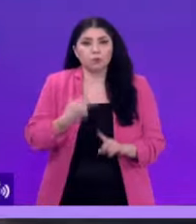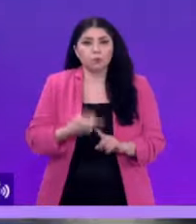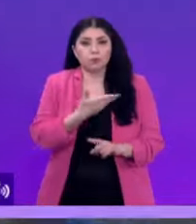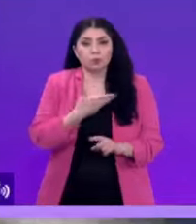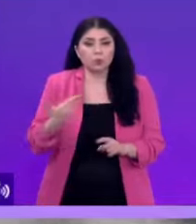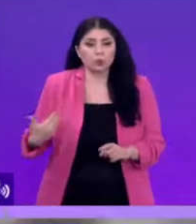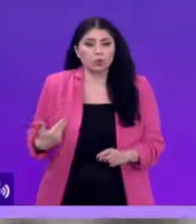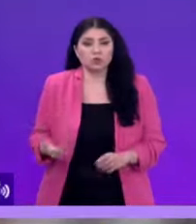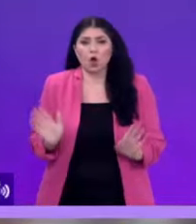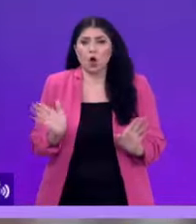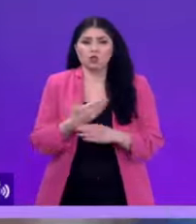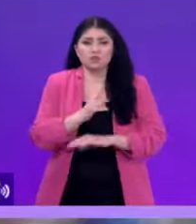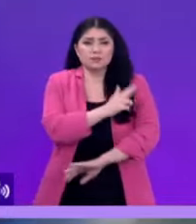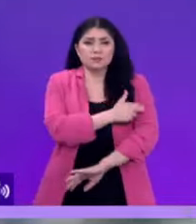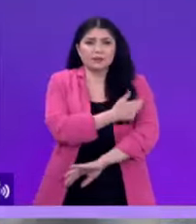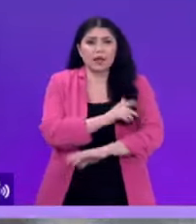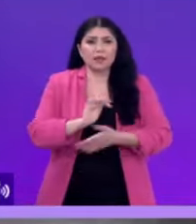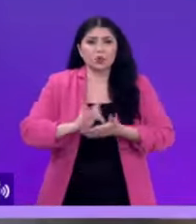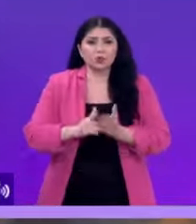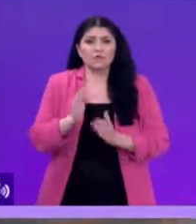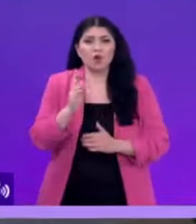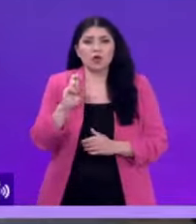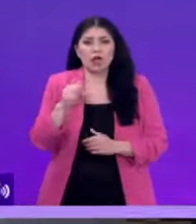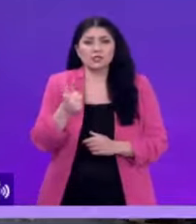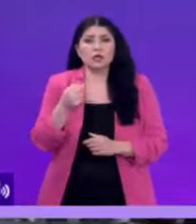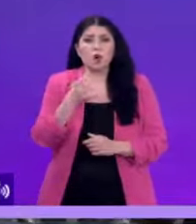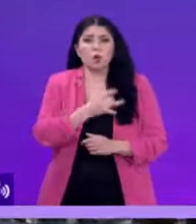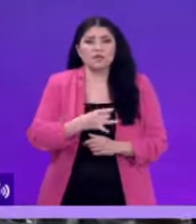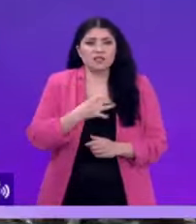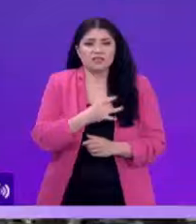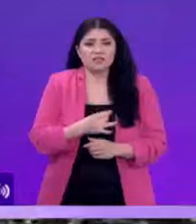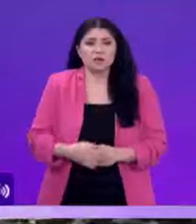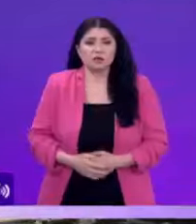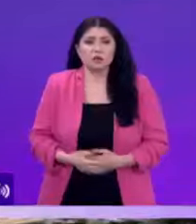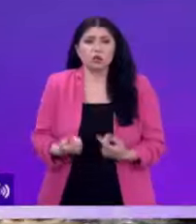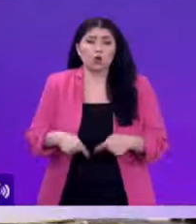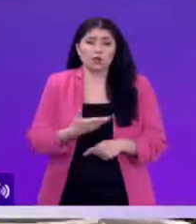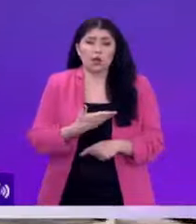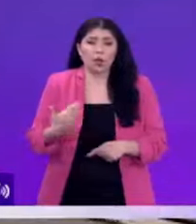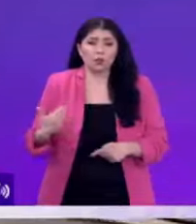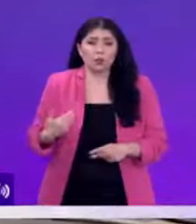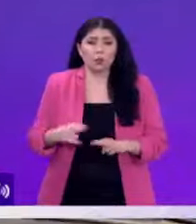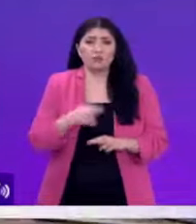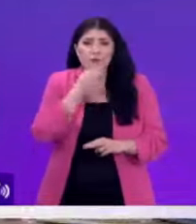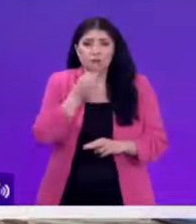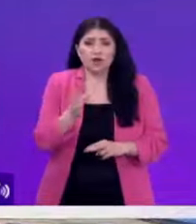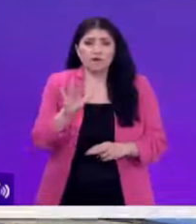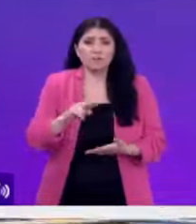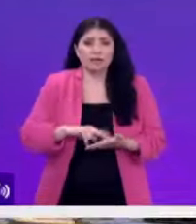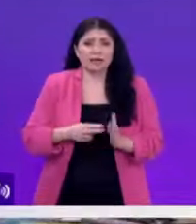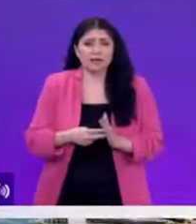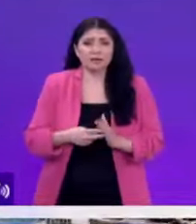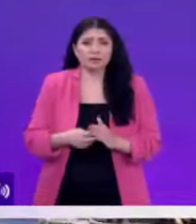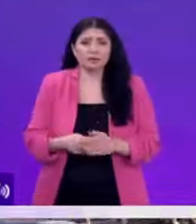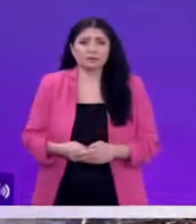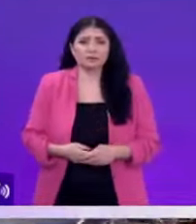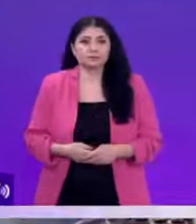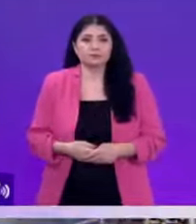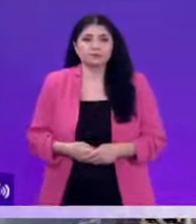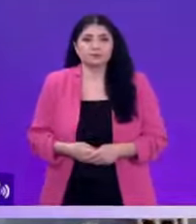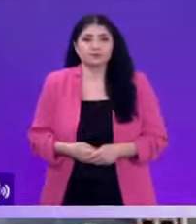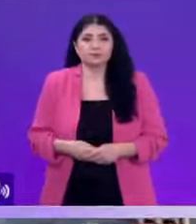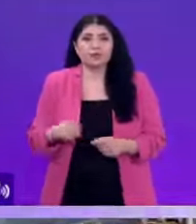București, bineînțeles, oricare din spitalele de urgență, Florească, Universitar. Noi de la București, cum v-am zis, avem pregătite mijloace de transport aerian care